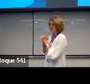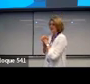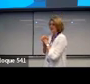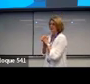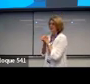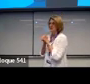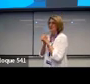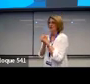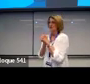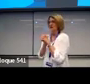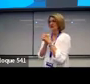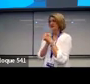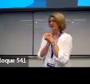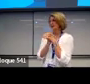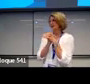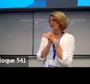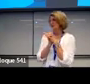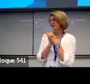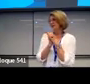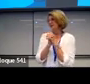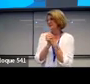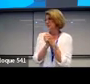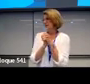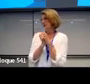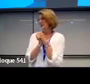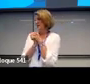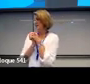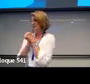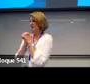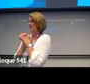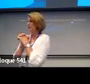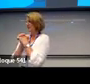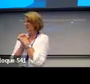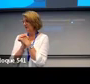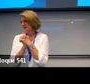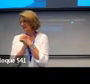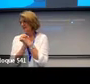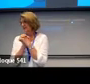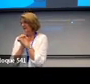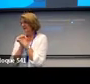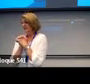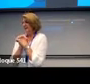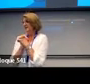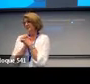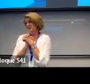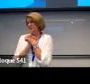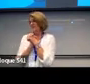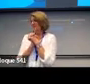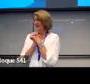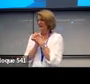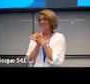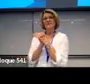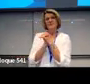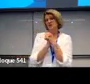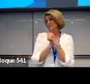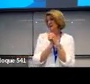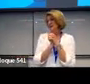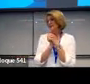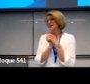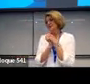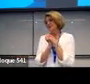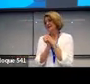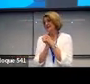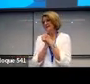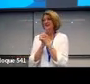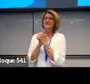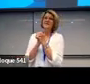en a une on a un article en langue, un en histoire, un en études féministes, en sciences pures appliquées, chimie